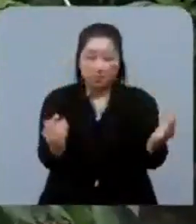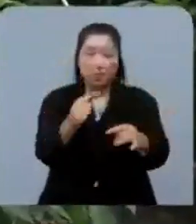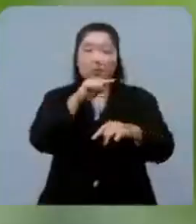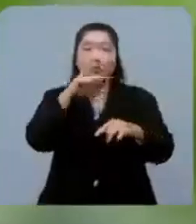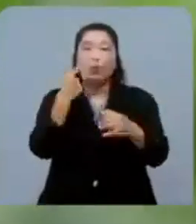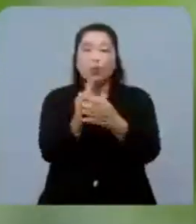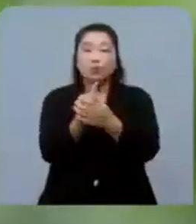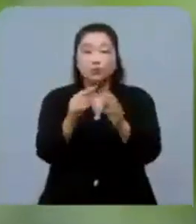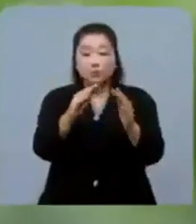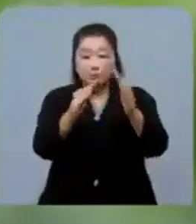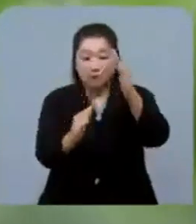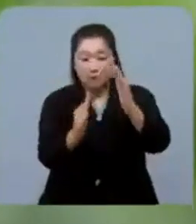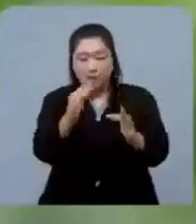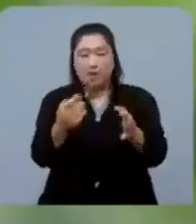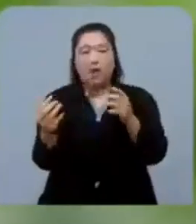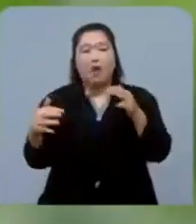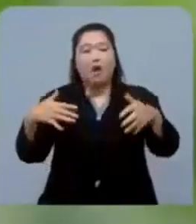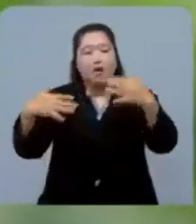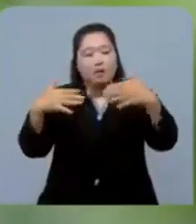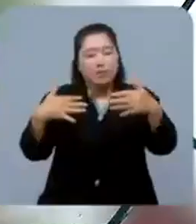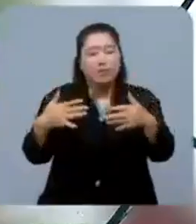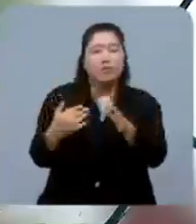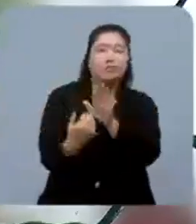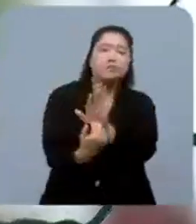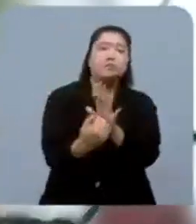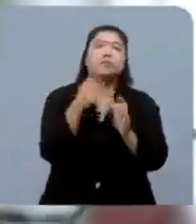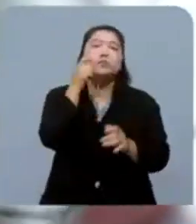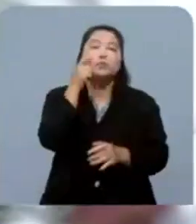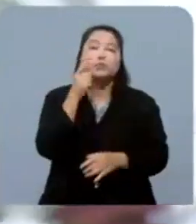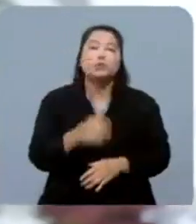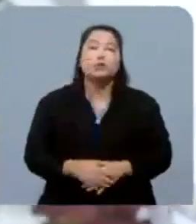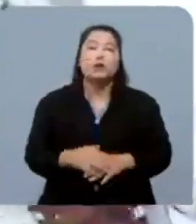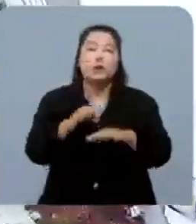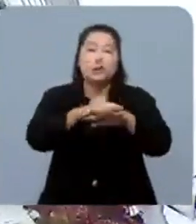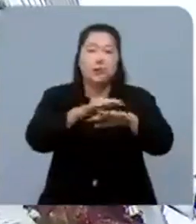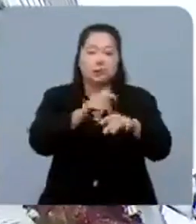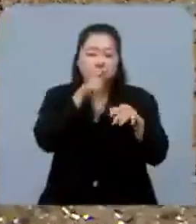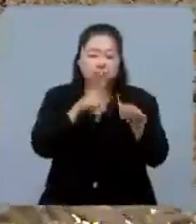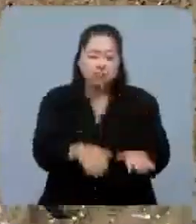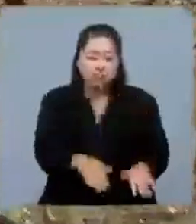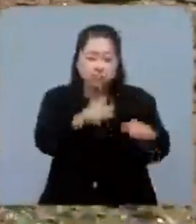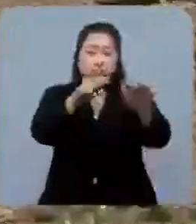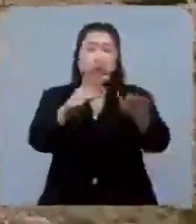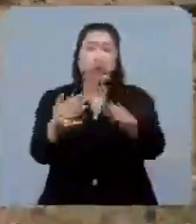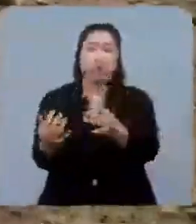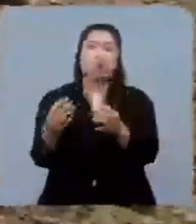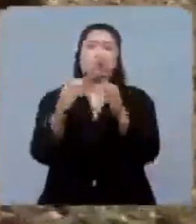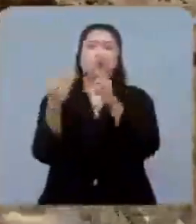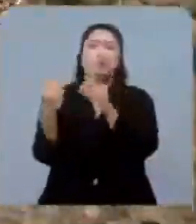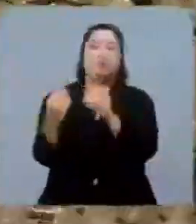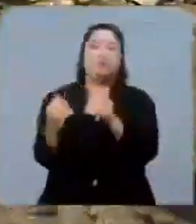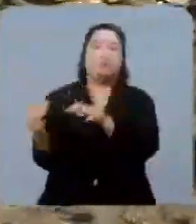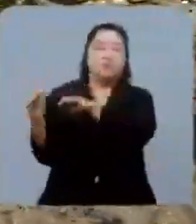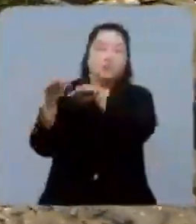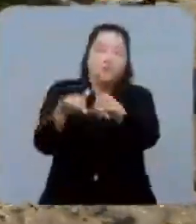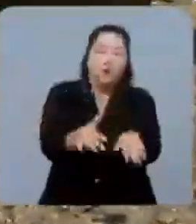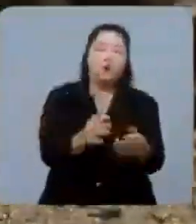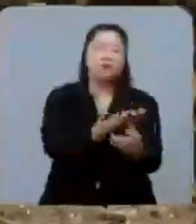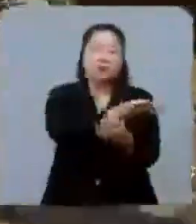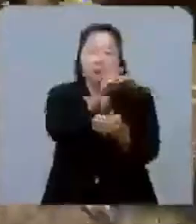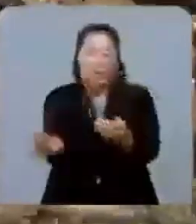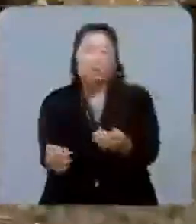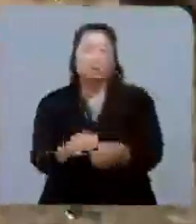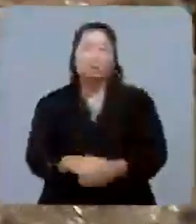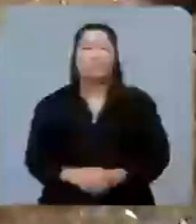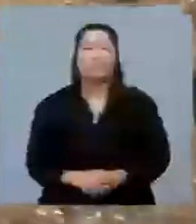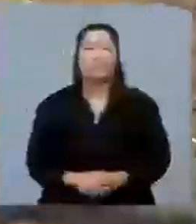고춧대들도 강한 비바람을 피하지는 못했습니다. 밭에는 물이 들어찼고 밀려든 토사의 일부 작물은 제 모습을